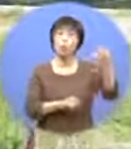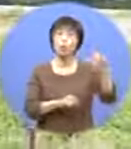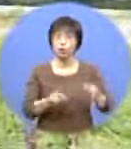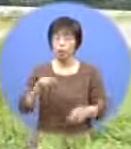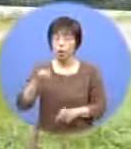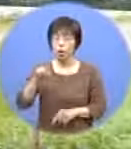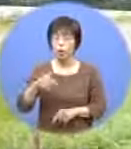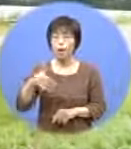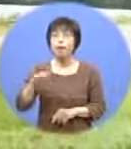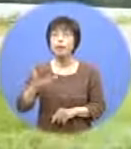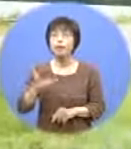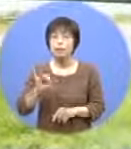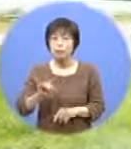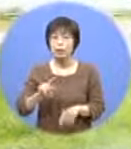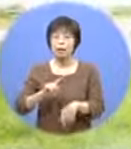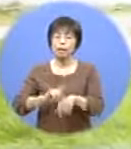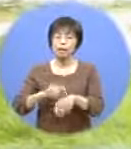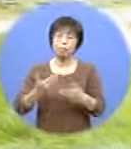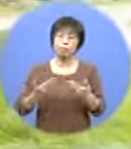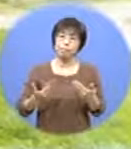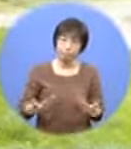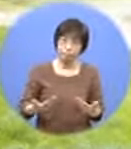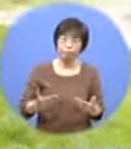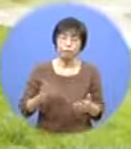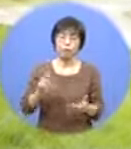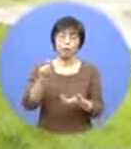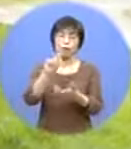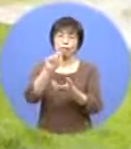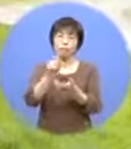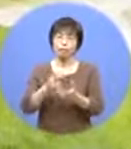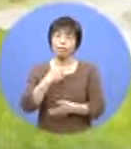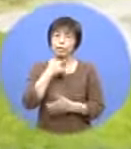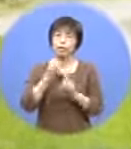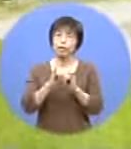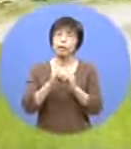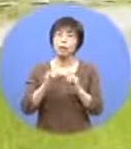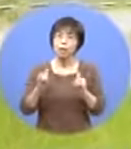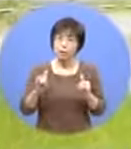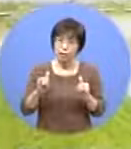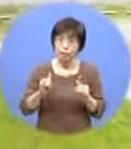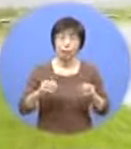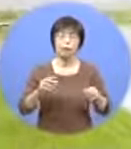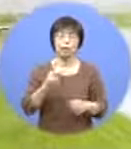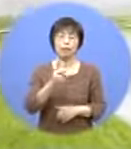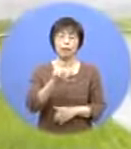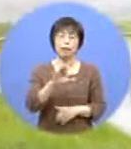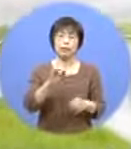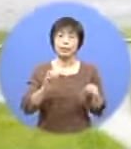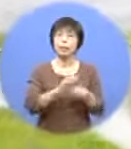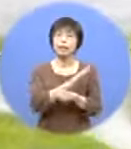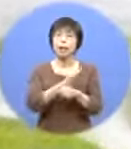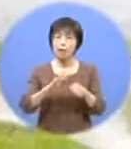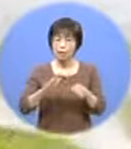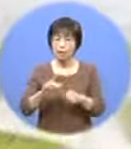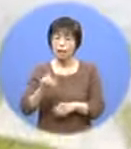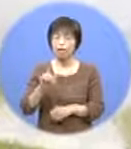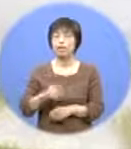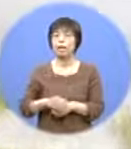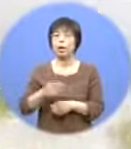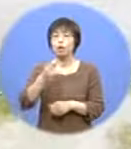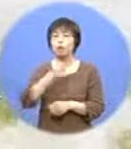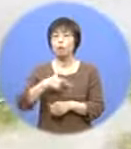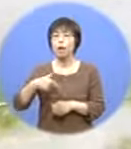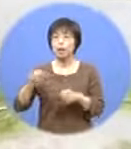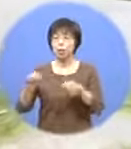時間に余裕のある庶民や文人が枯れ木灘や熊野灘の風景をめでながら歩いた道であったと